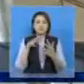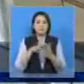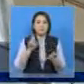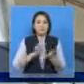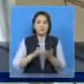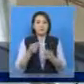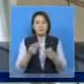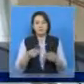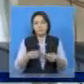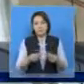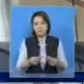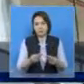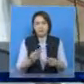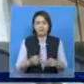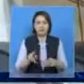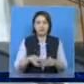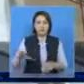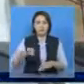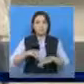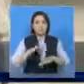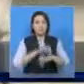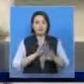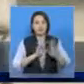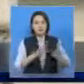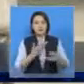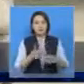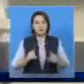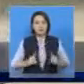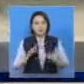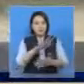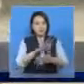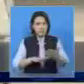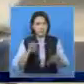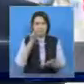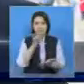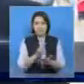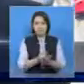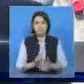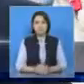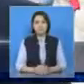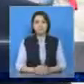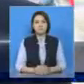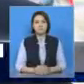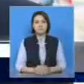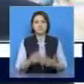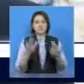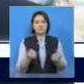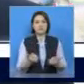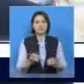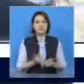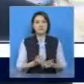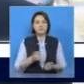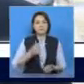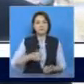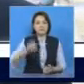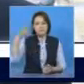ардагерлеріне ақшалай төлем берілді. Облыс әкімінің орынбасары мұндай құрмет жалғаса беруі керек дейді. Әрине енді ардагерлерді